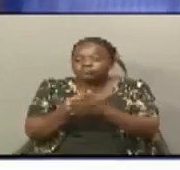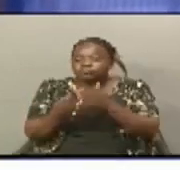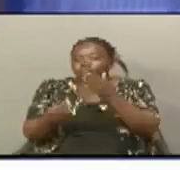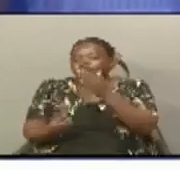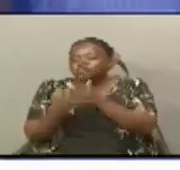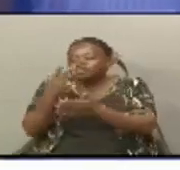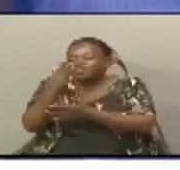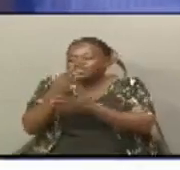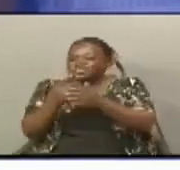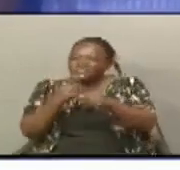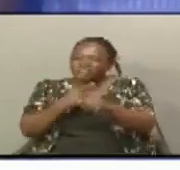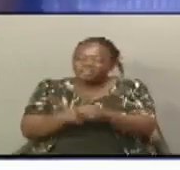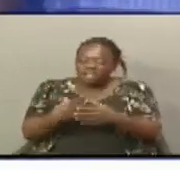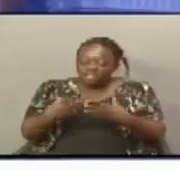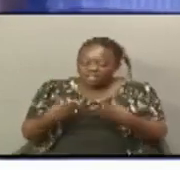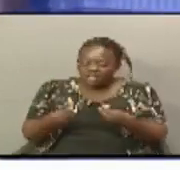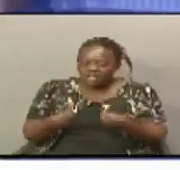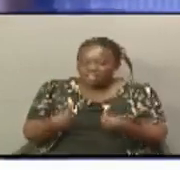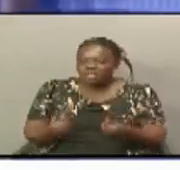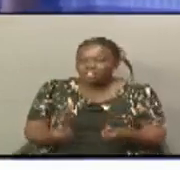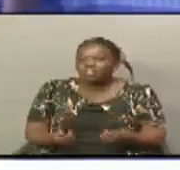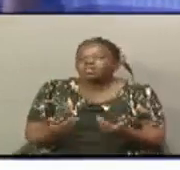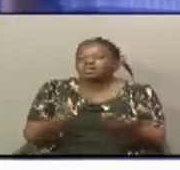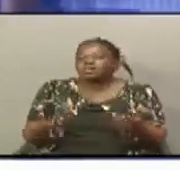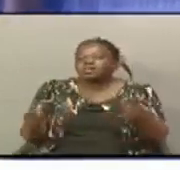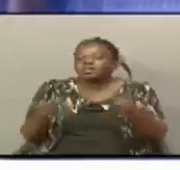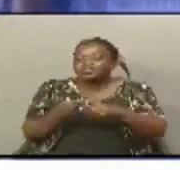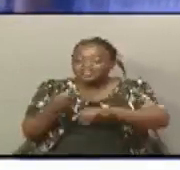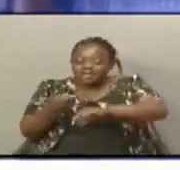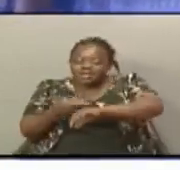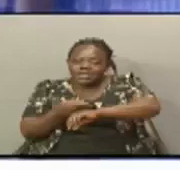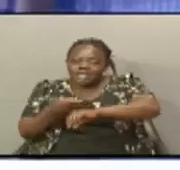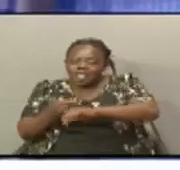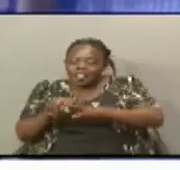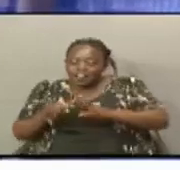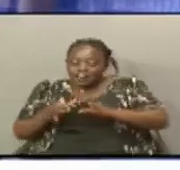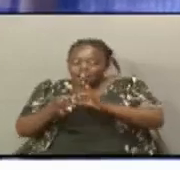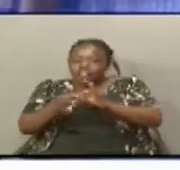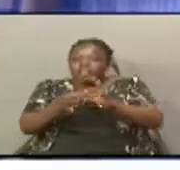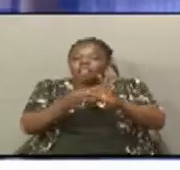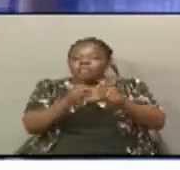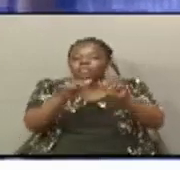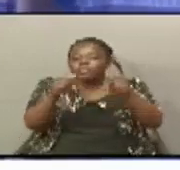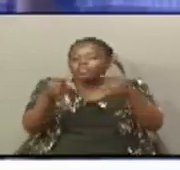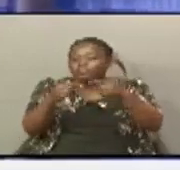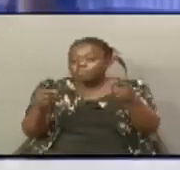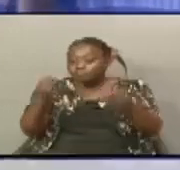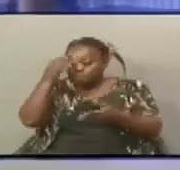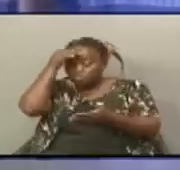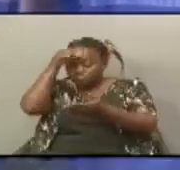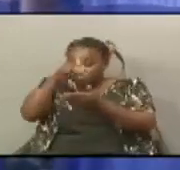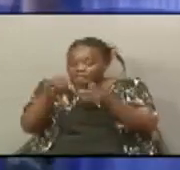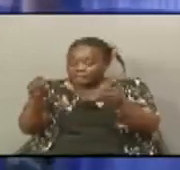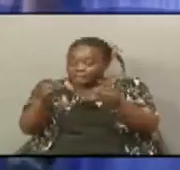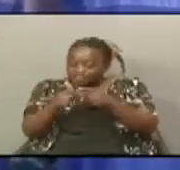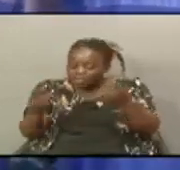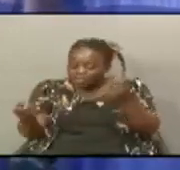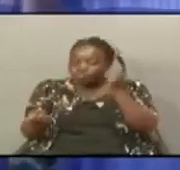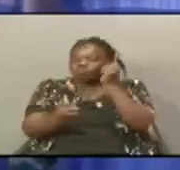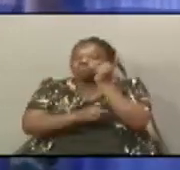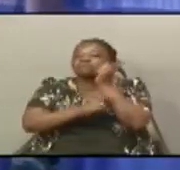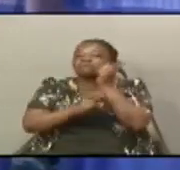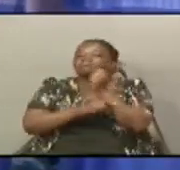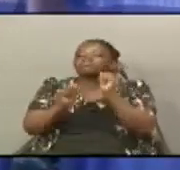kiwona ne muscles ne tissues ziri nga bwe zigatta bulungi naye nga tukkiriza nti n'emirimu ajja kuddamu